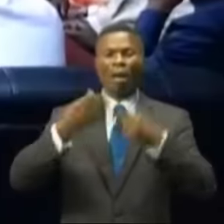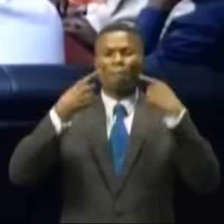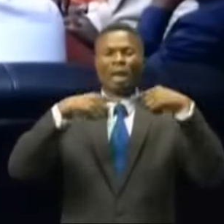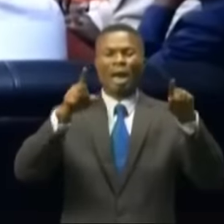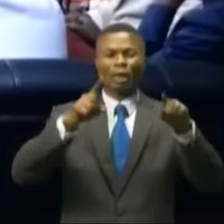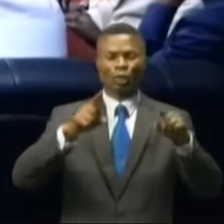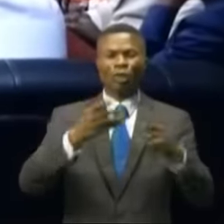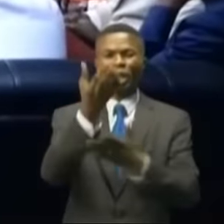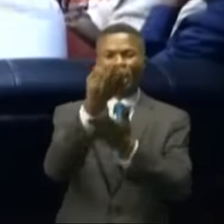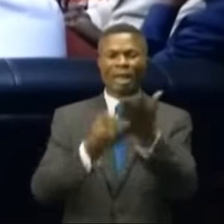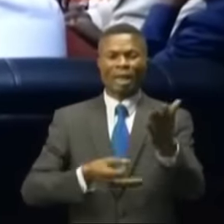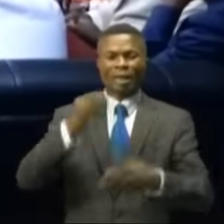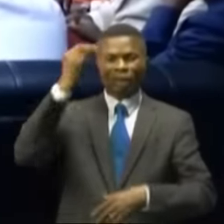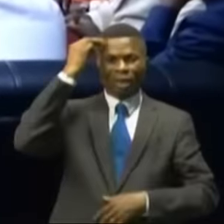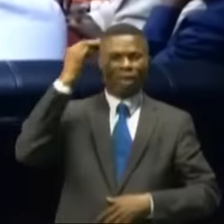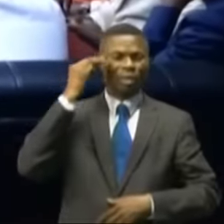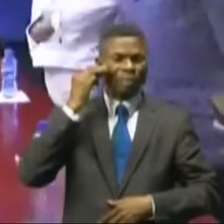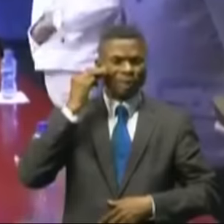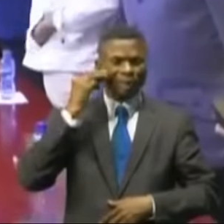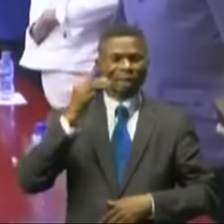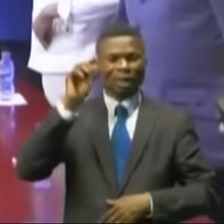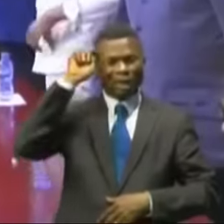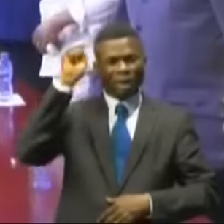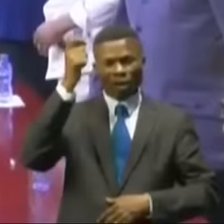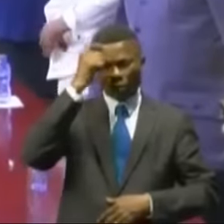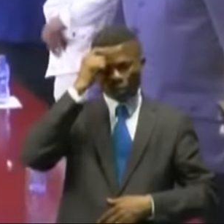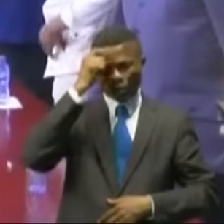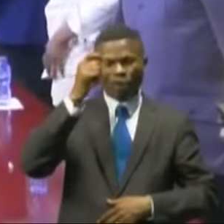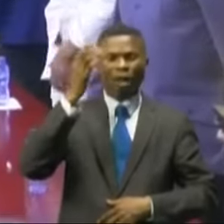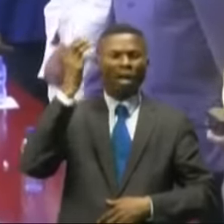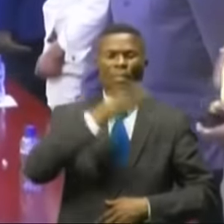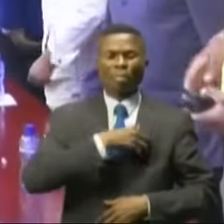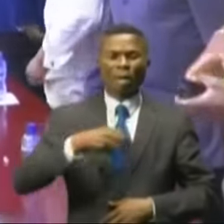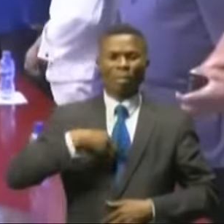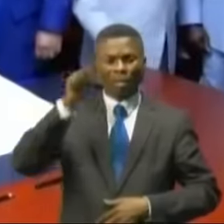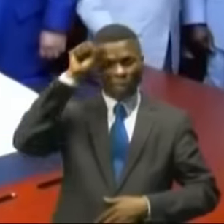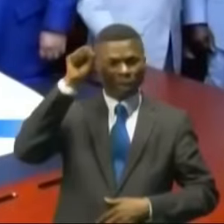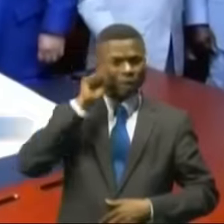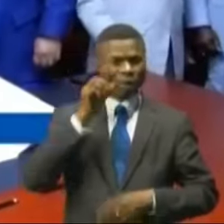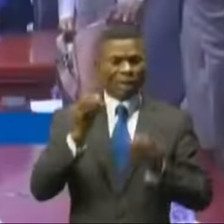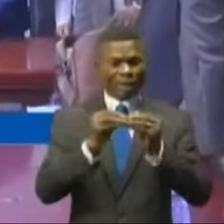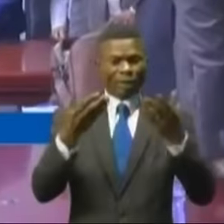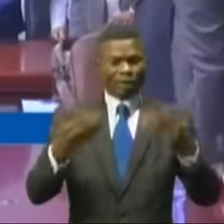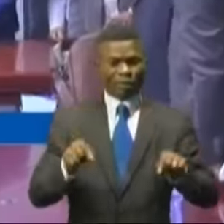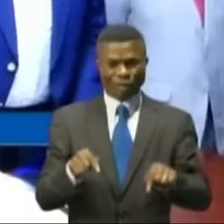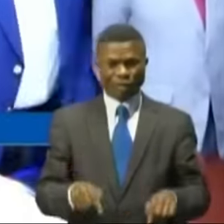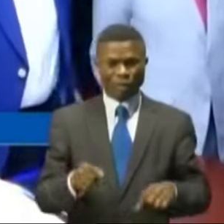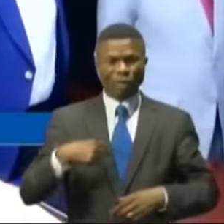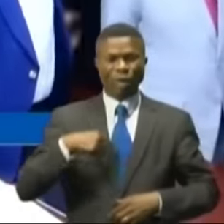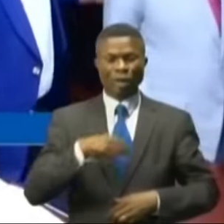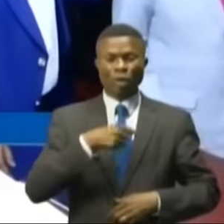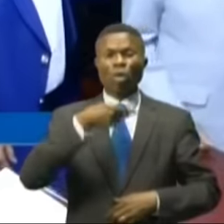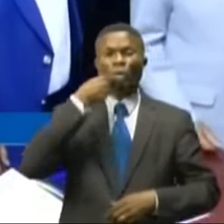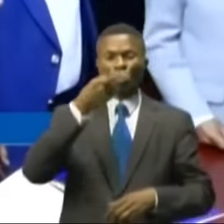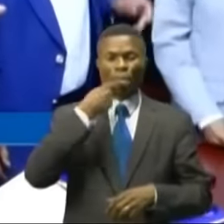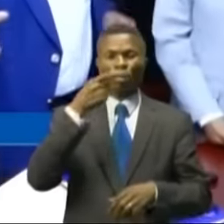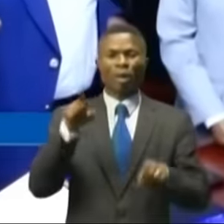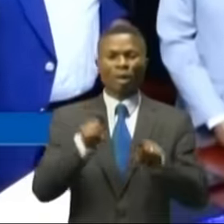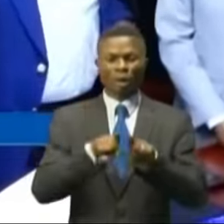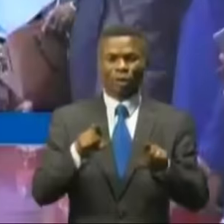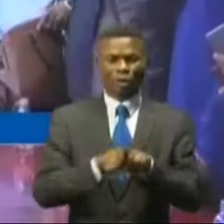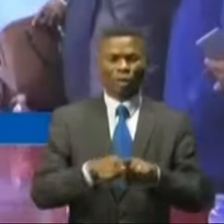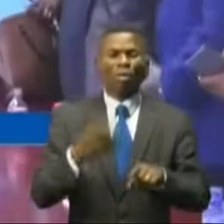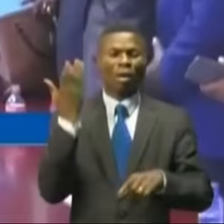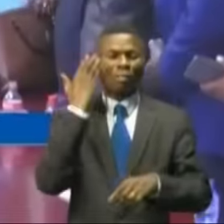publication du gouvernement Judith Suminois. Nous avons bien terminé notre réunion. Nous avons parlé comme membres d'une